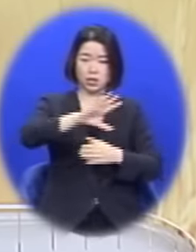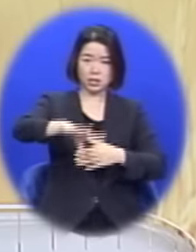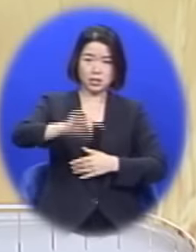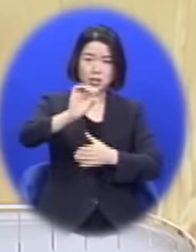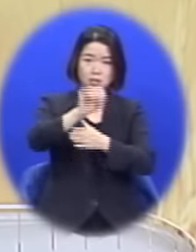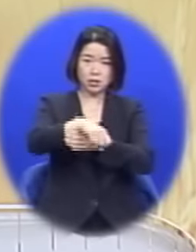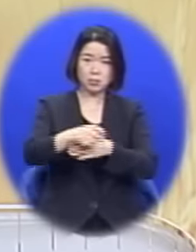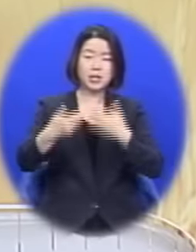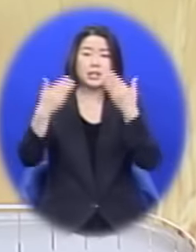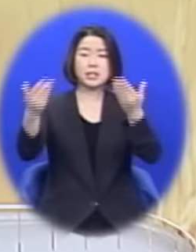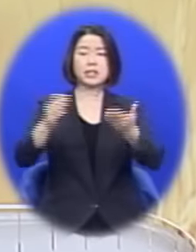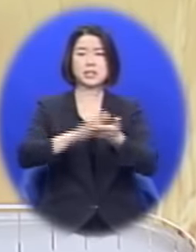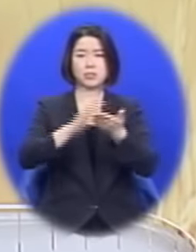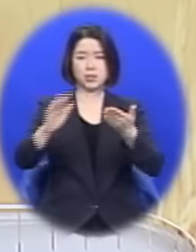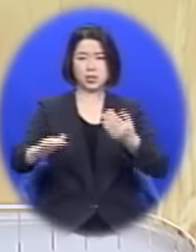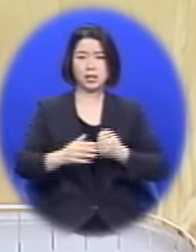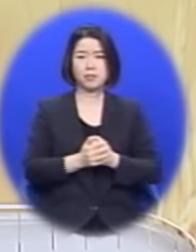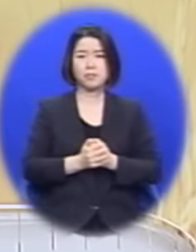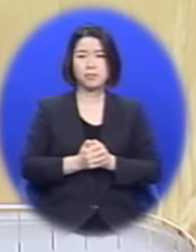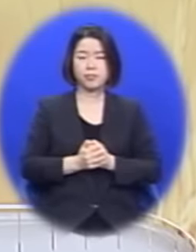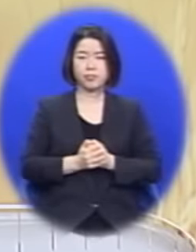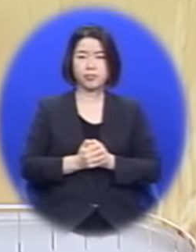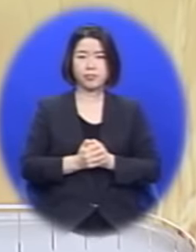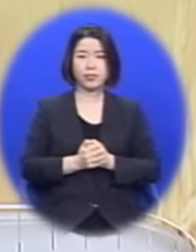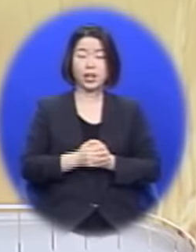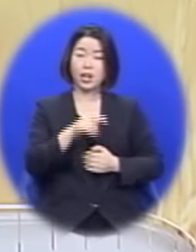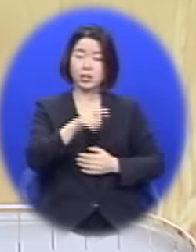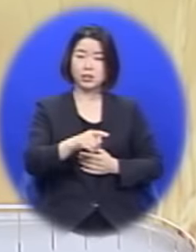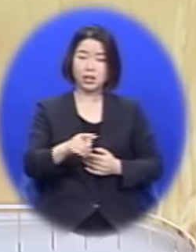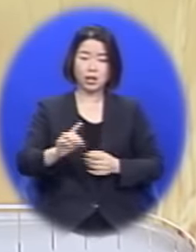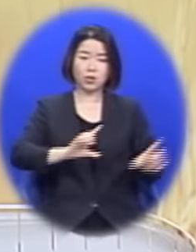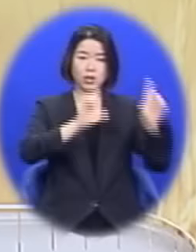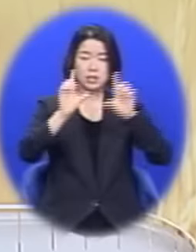바치겠습니다. 깨닫고 보니까 그게 자기들이 사는 길이었어요.